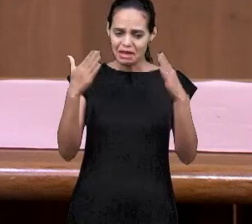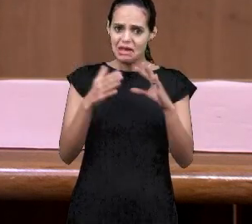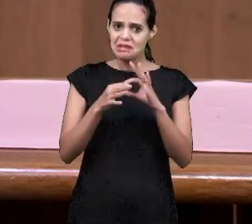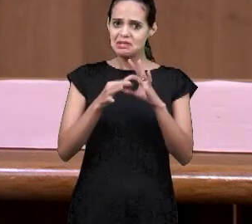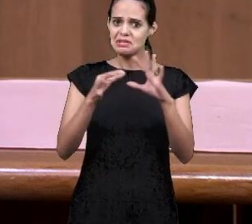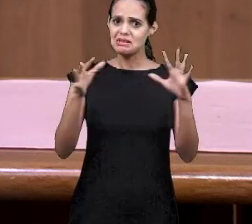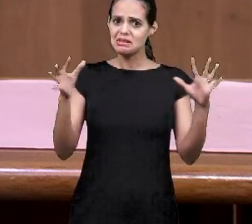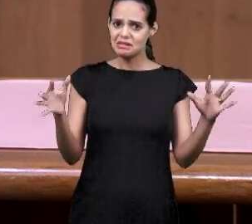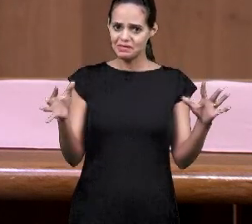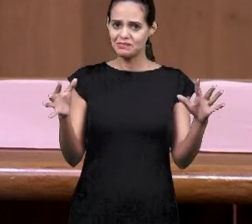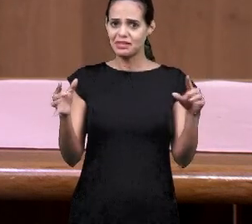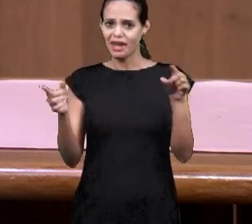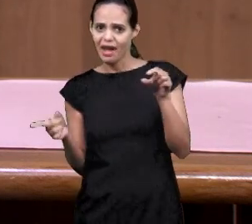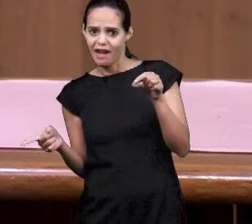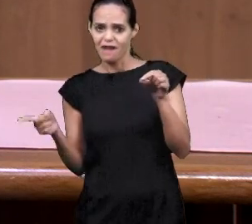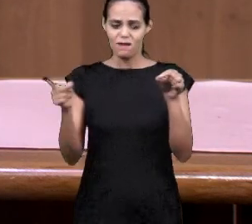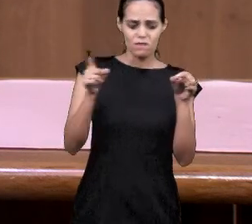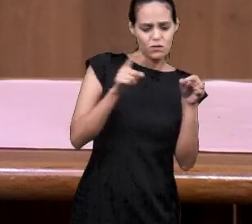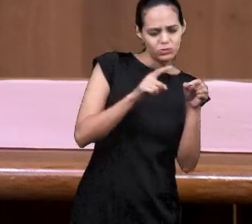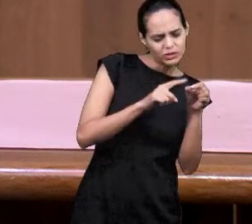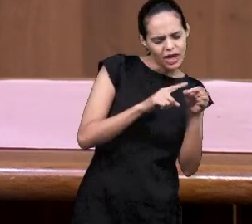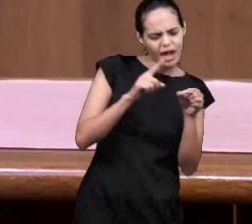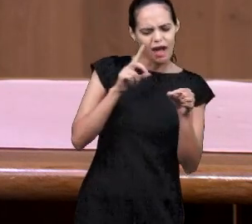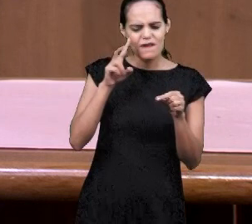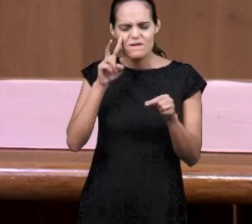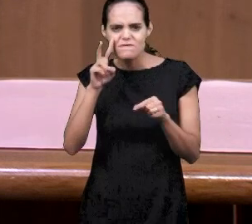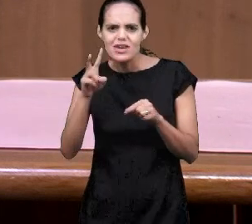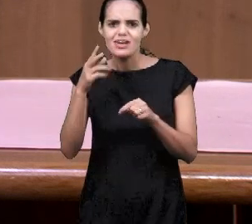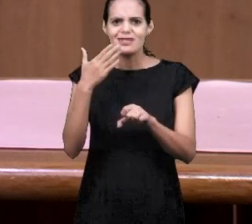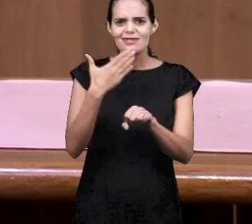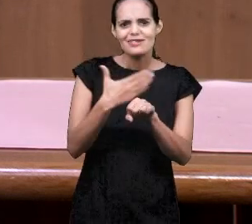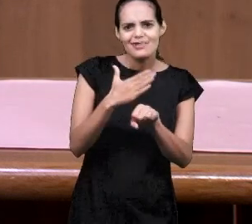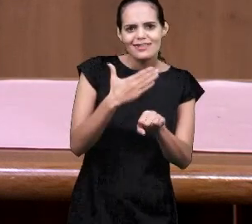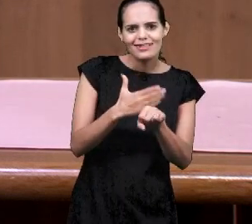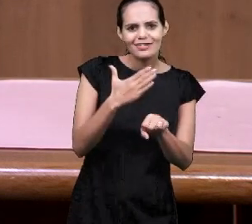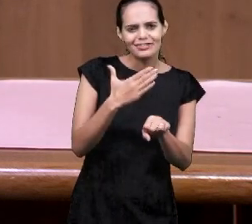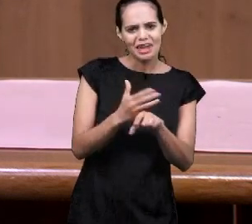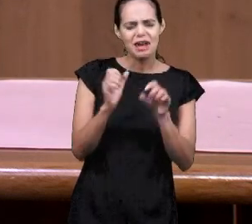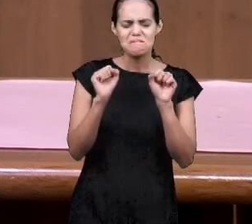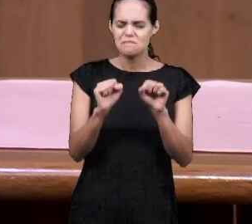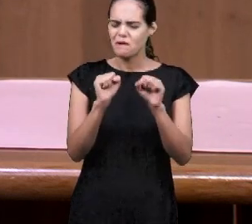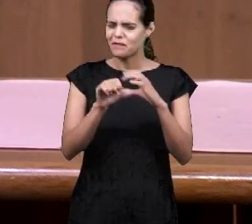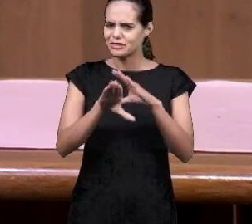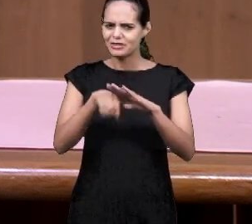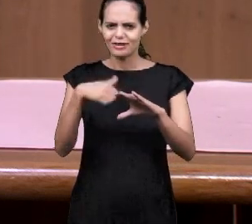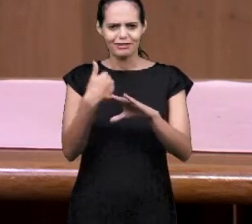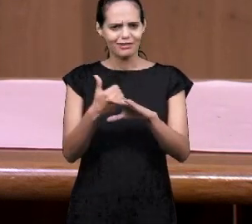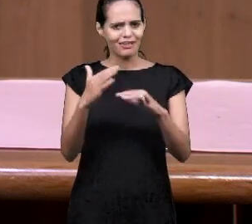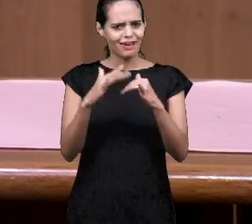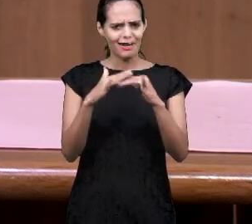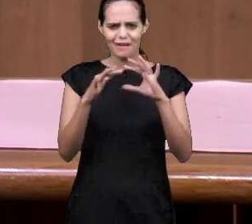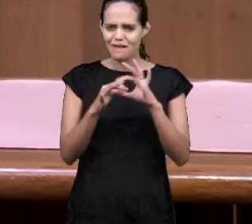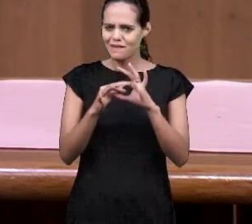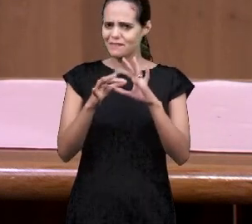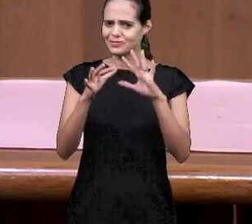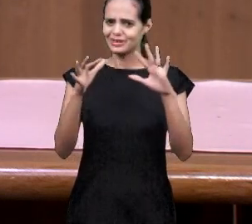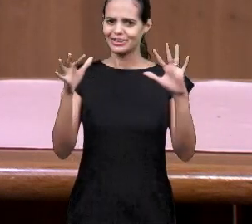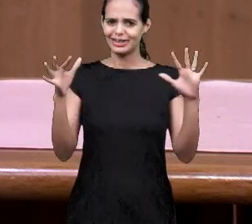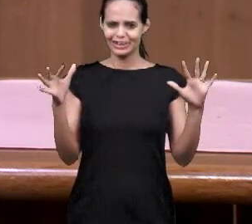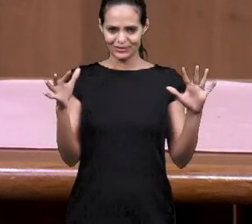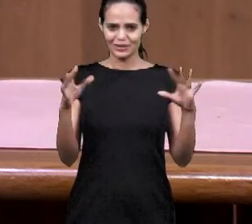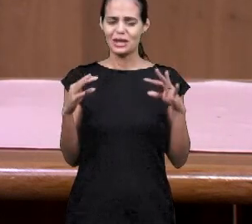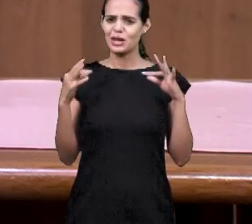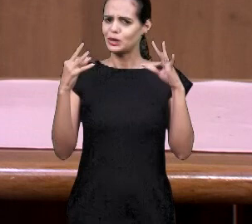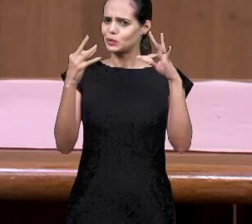vous revoir. L'enfant peut regarder à nouveau et même tout autre contenu de l'école biblique